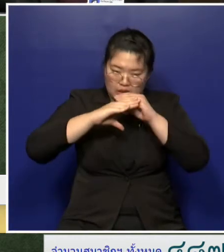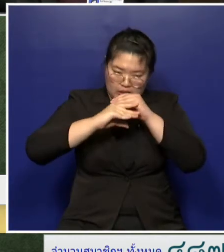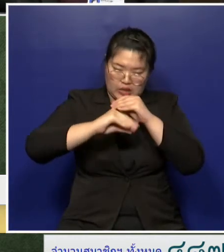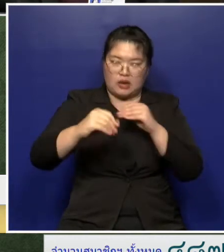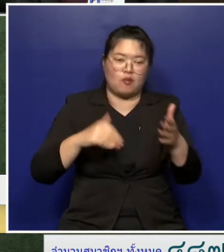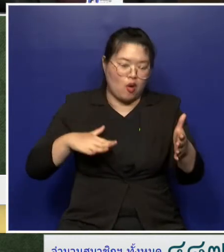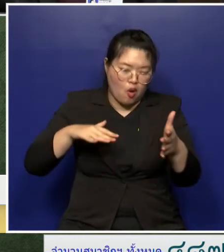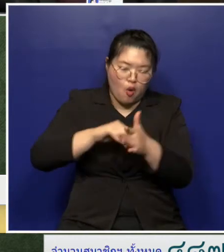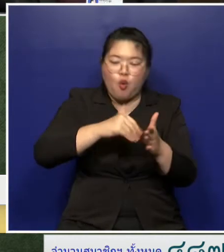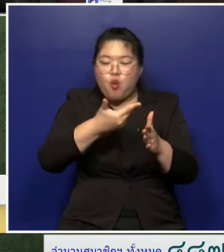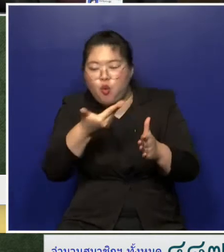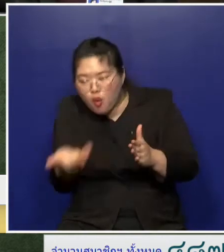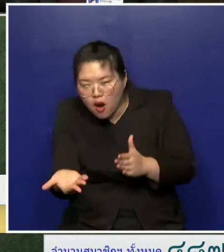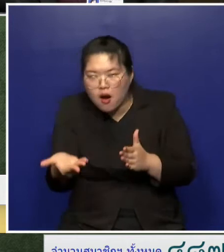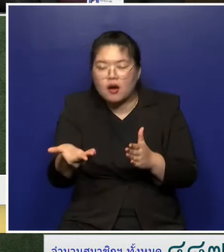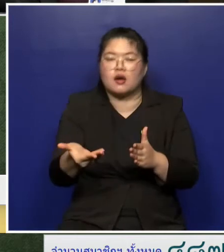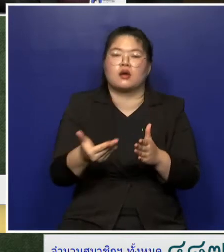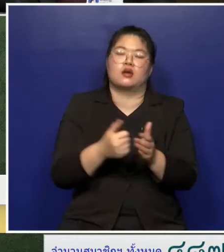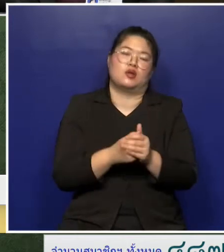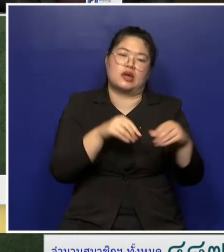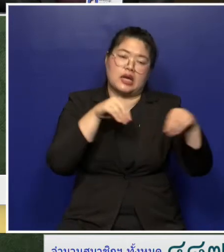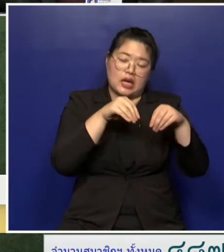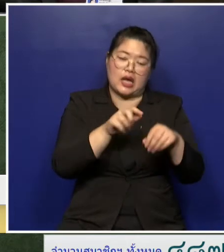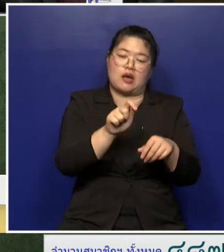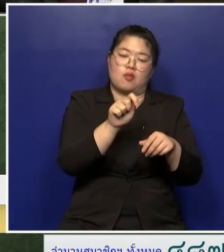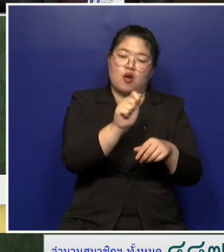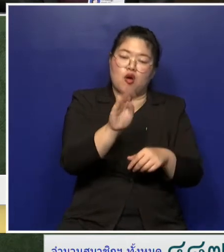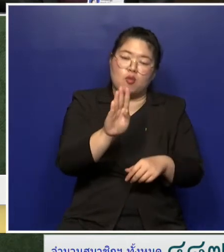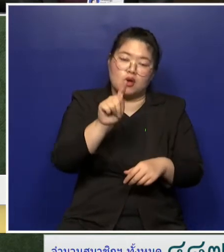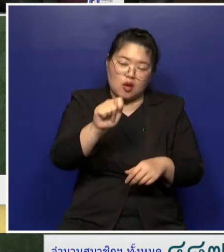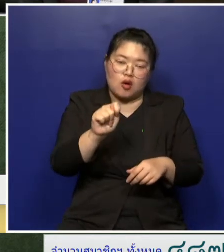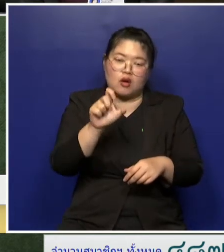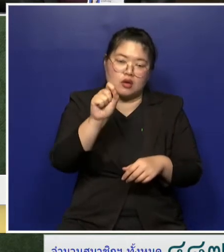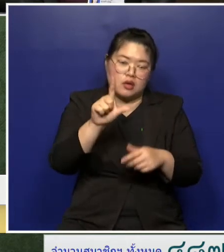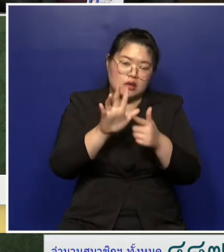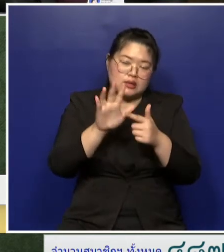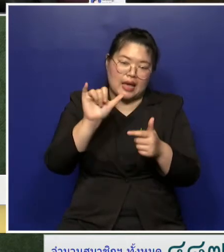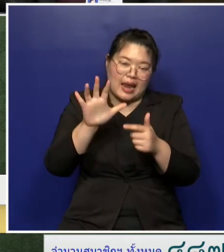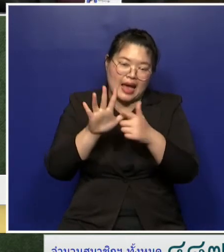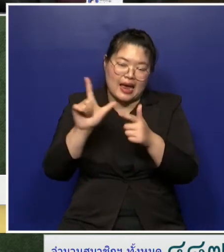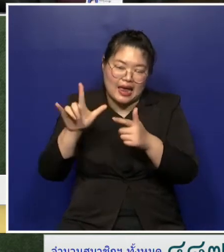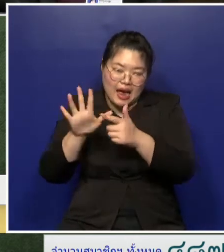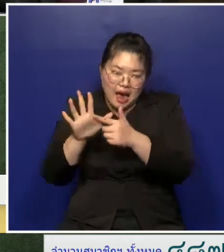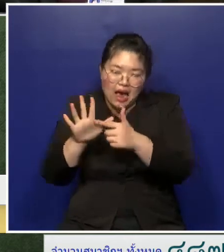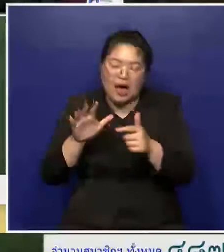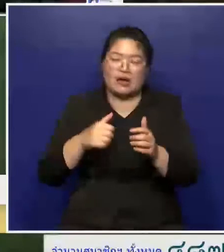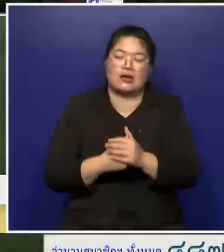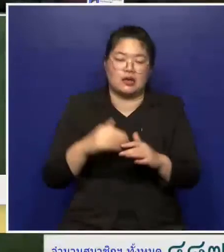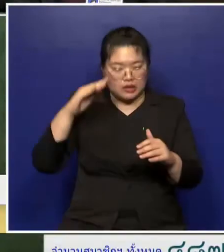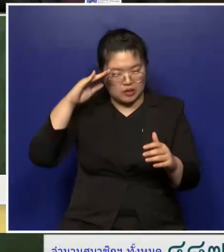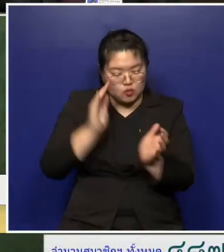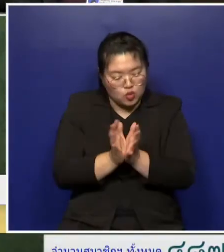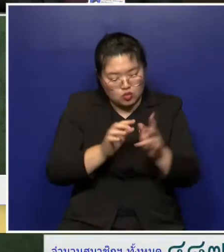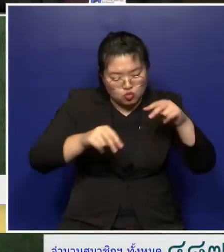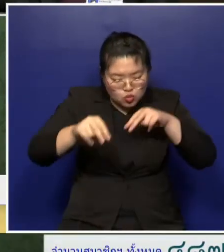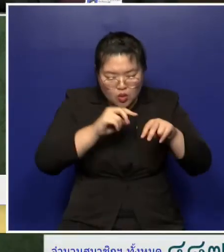ลิกความตรงข้ามทางเข้าอุบตรสาลยานะคะ เหรการณหนผู้ขบขีเสียชีวิตค่ะตำรวจตวมที่เกนะคะ คาดวผู้ข